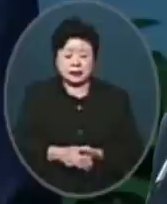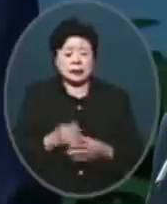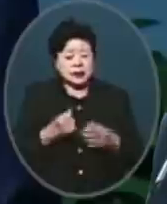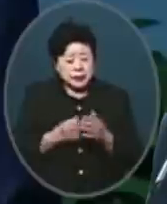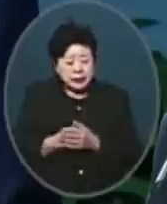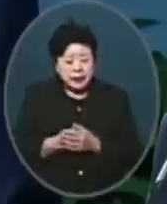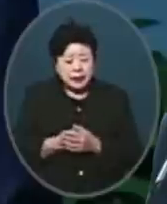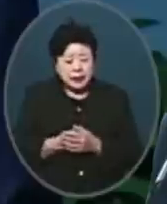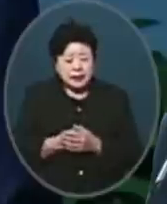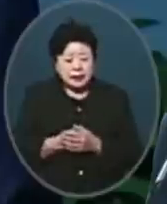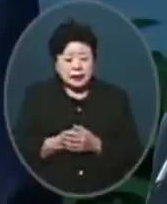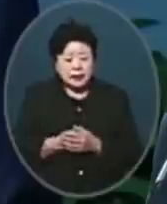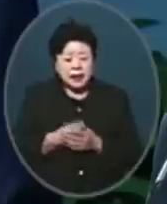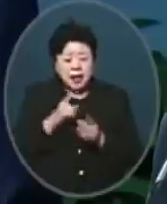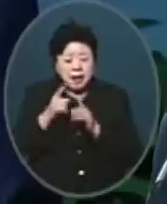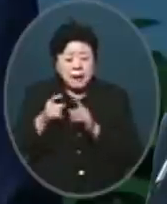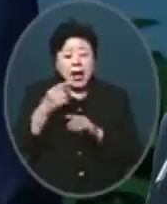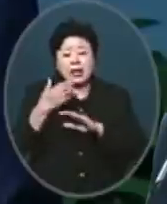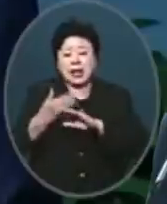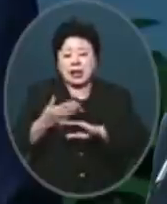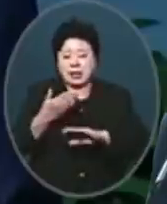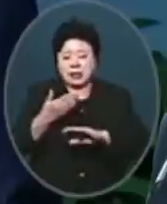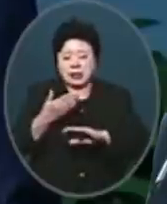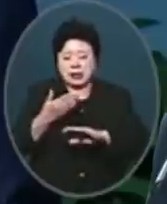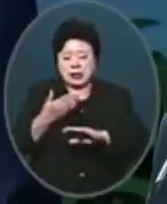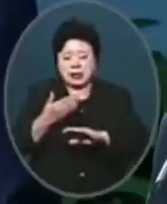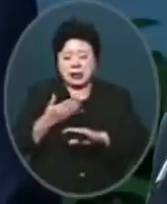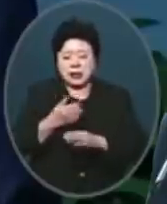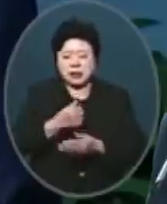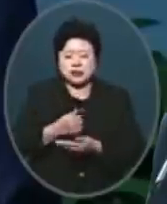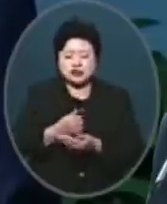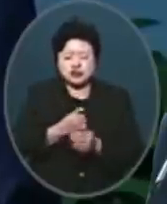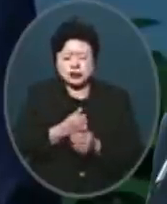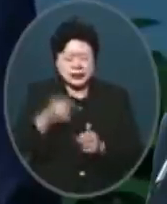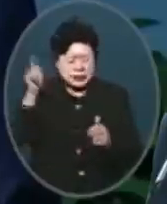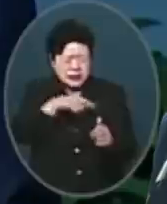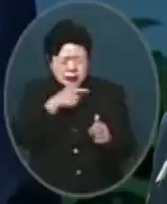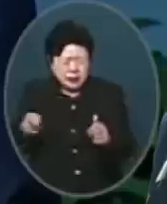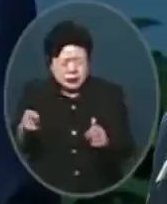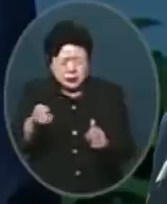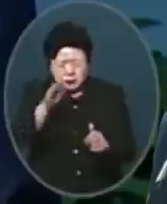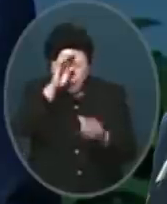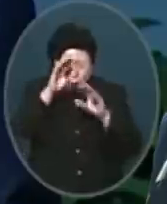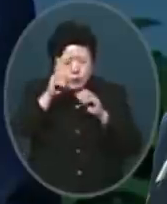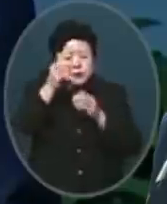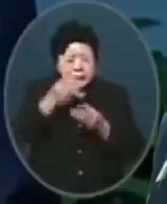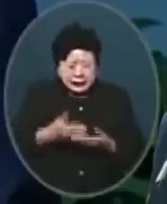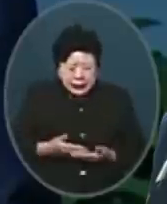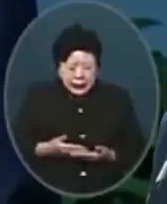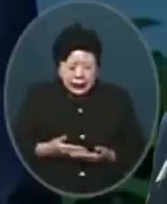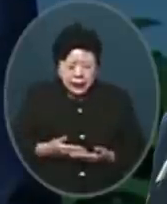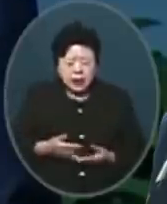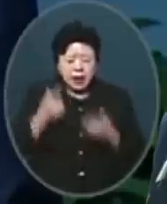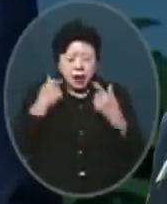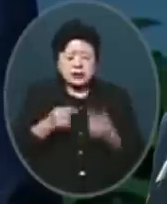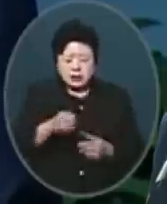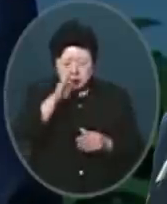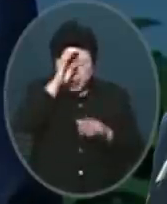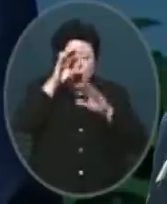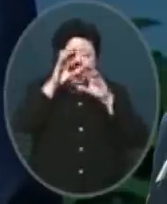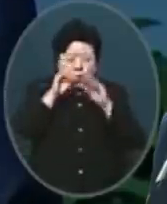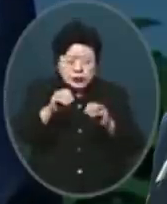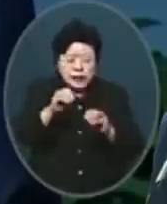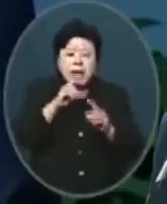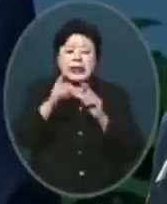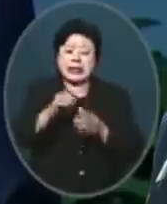그러므로 말도 달라져야 돼요. 제가 채찍에 맞은 모로 내가 나음을 입었던 언제나 나았다는 말을 해야